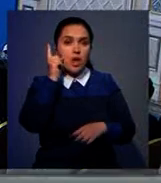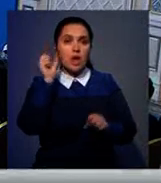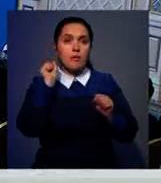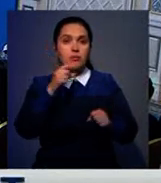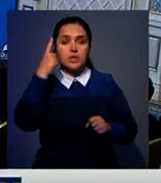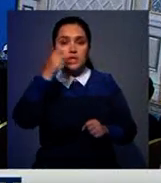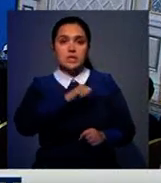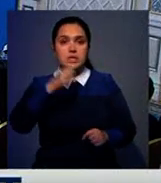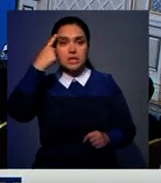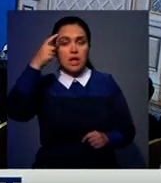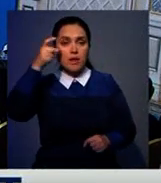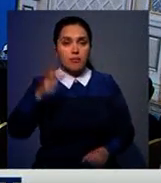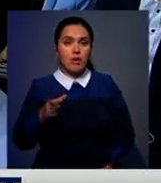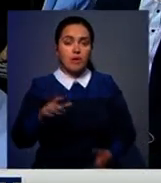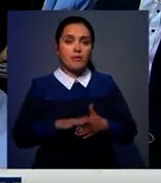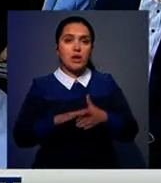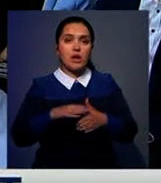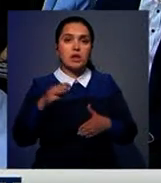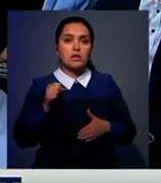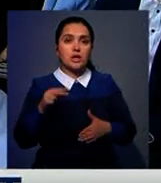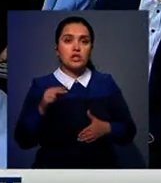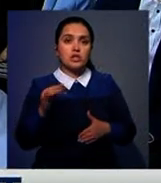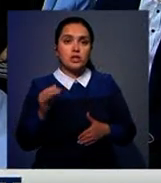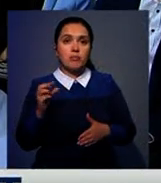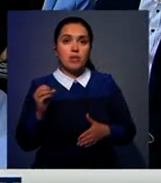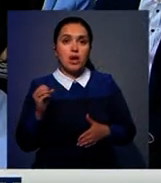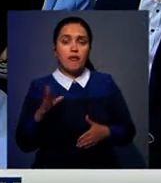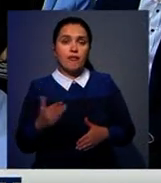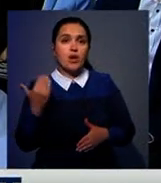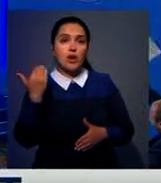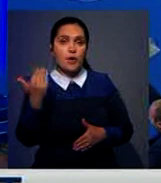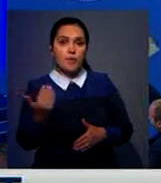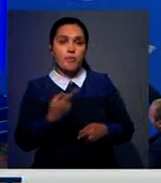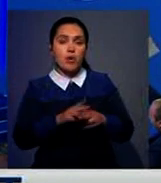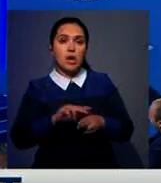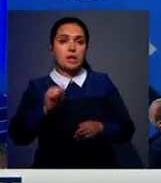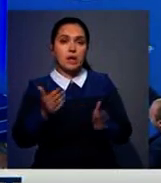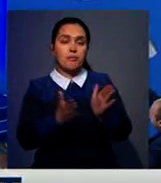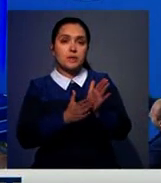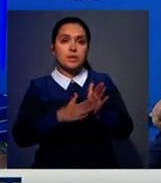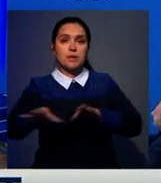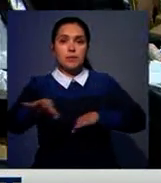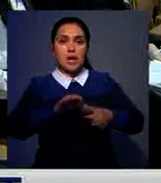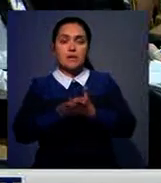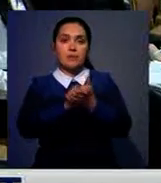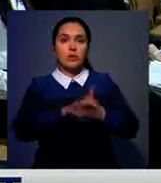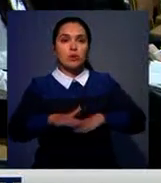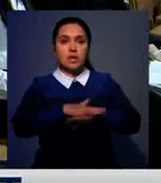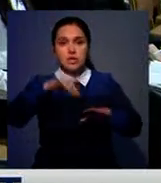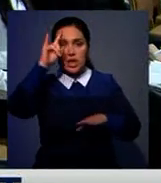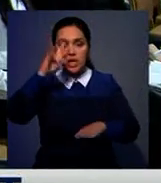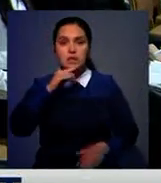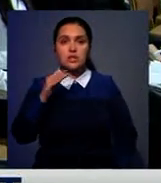по крайней мере, заявил на презентации сам автор Руслан Таджибаев. Ему, собственно, и достался главный приз проекта Ассамблеи